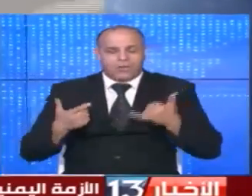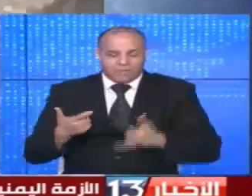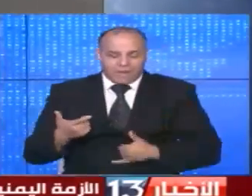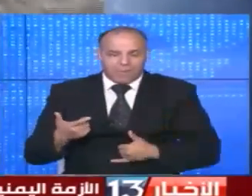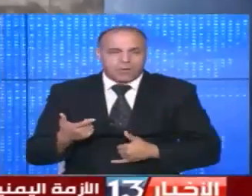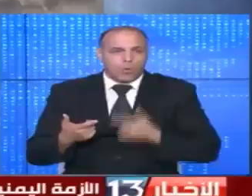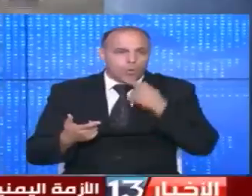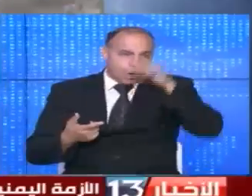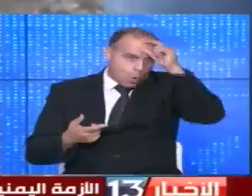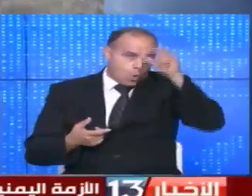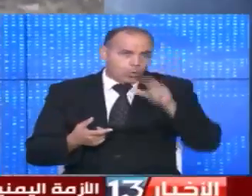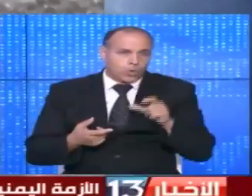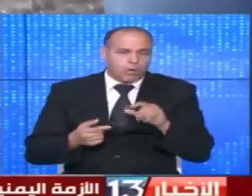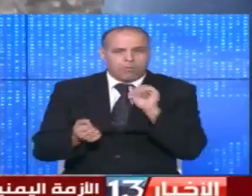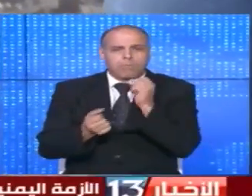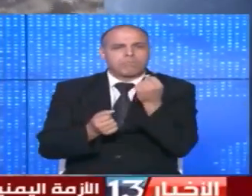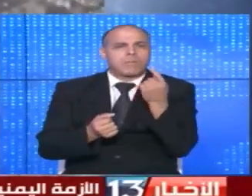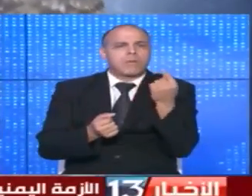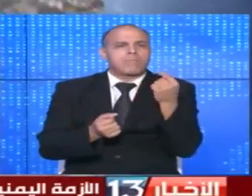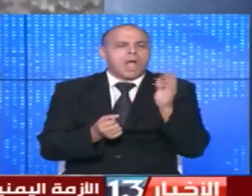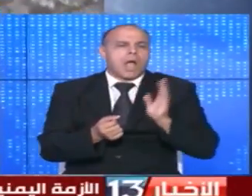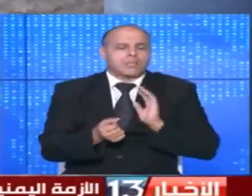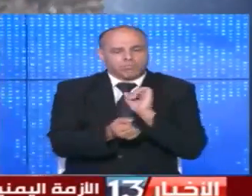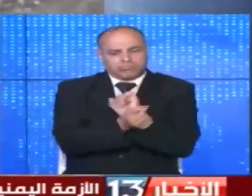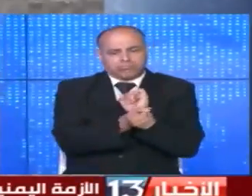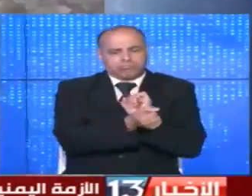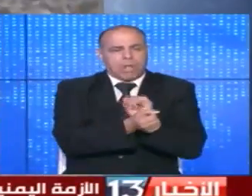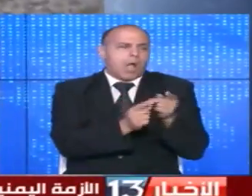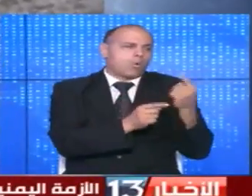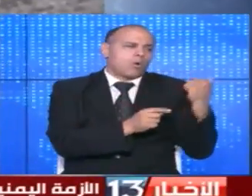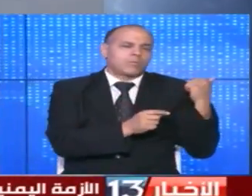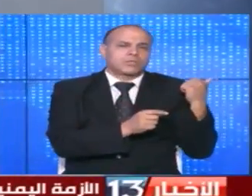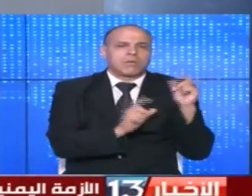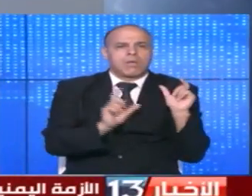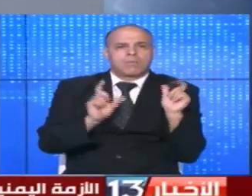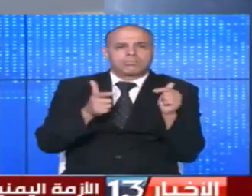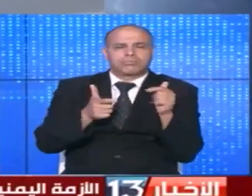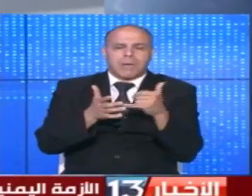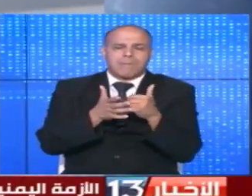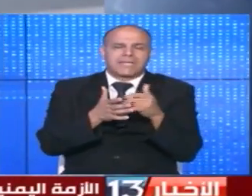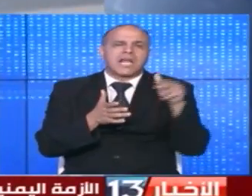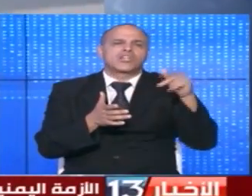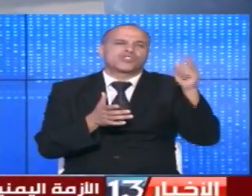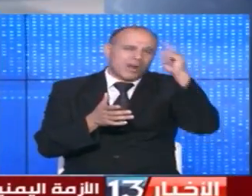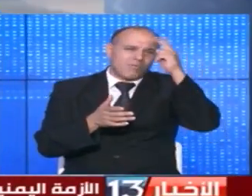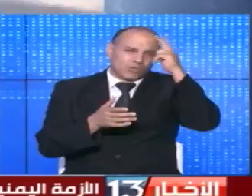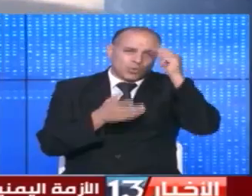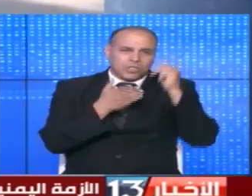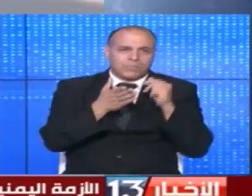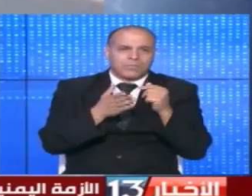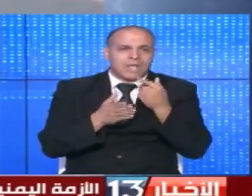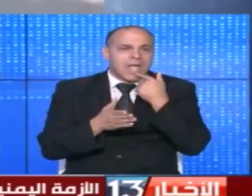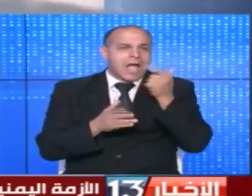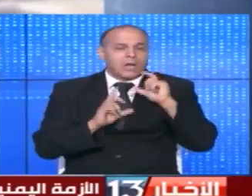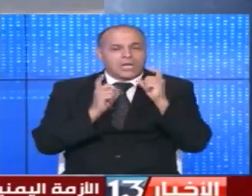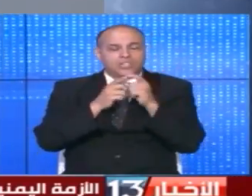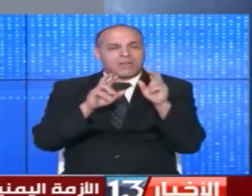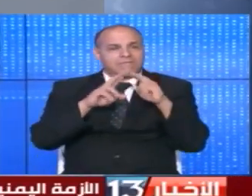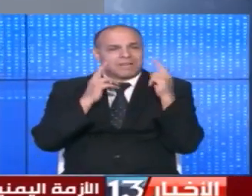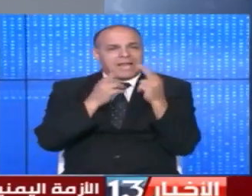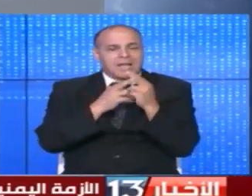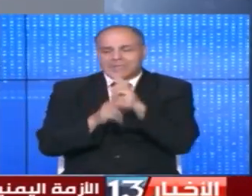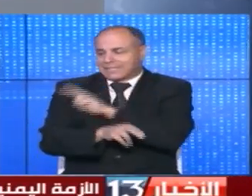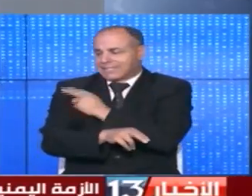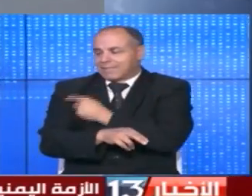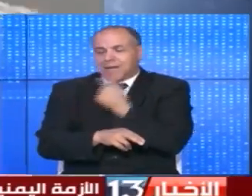قام الحوثيون ب اسر المئات من الجنود اول امس في محافظه نجران السعوديه اعلنت اللجنه الدوليه للصليب